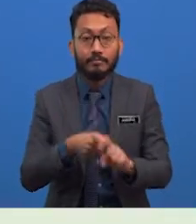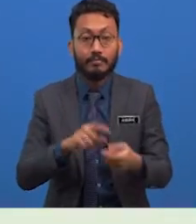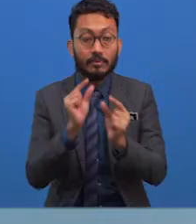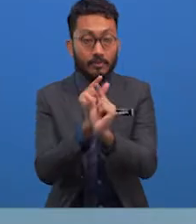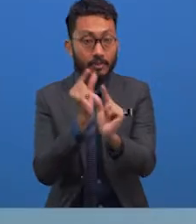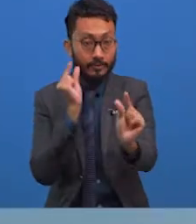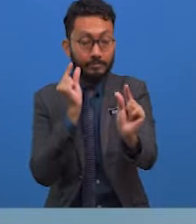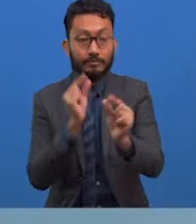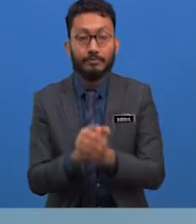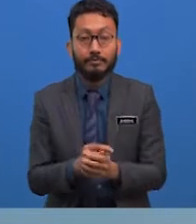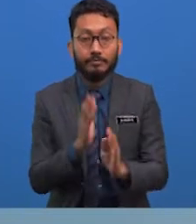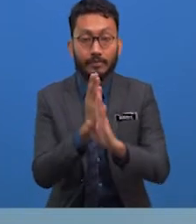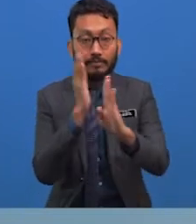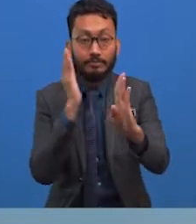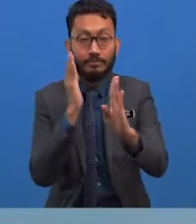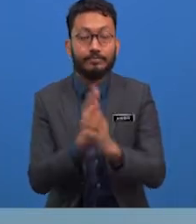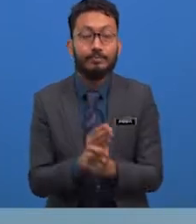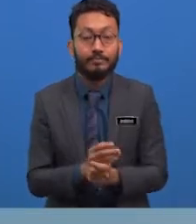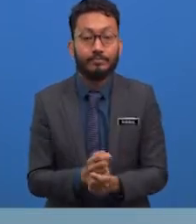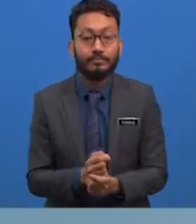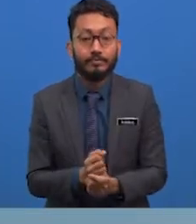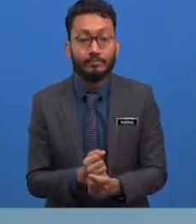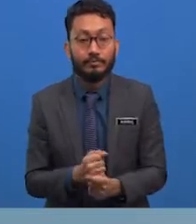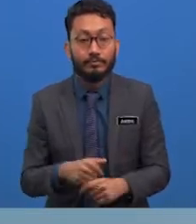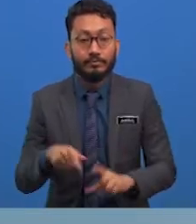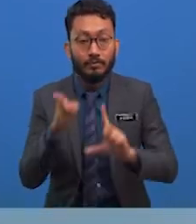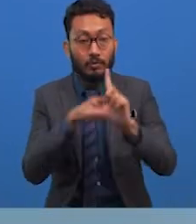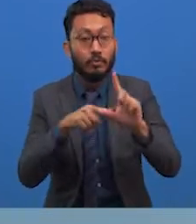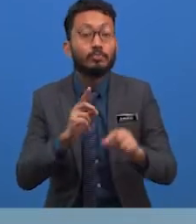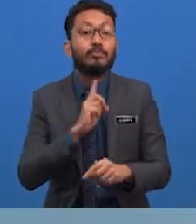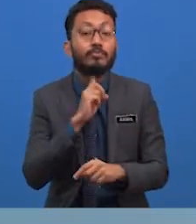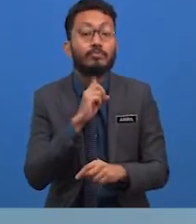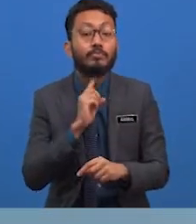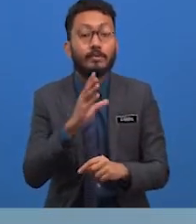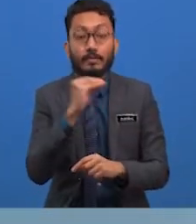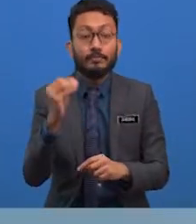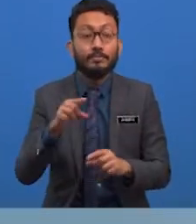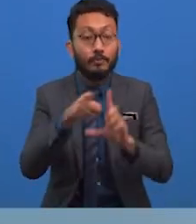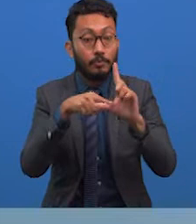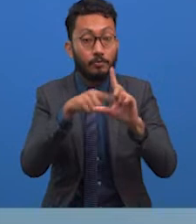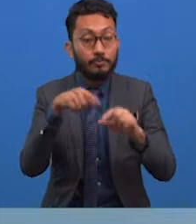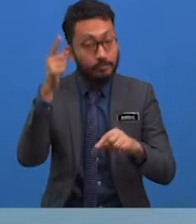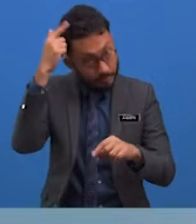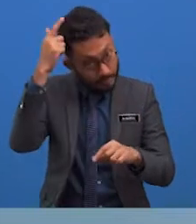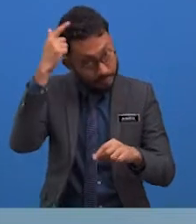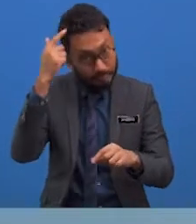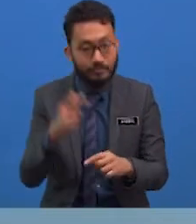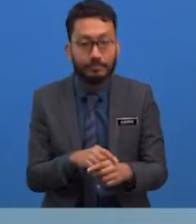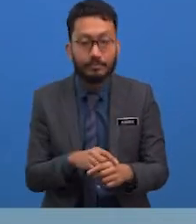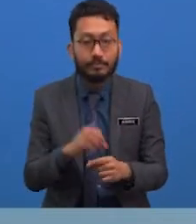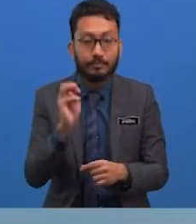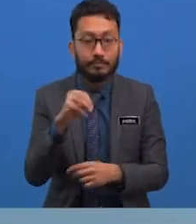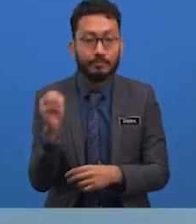selari, garis rentas lintang, sudut dongak dan sudut tunduk. Cikgu